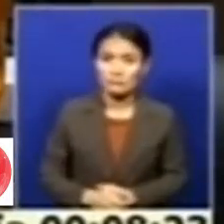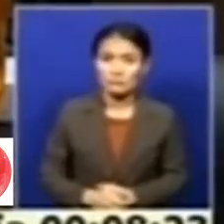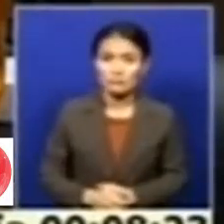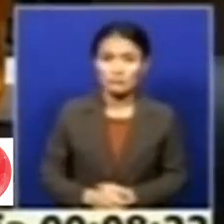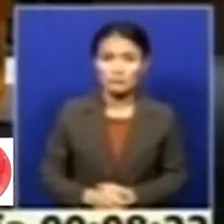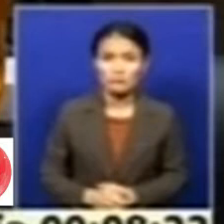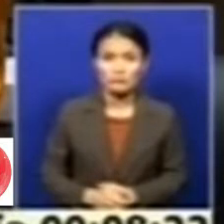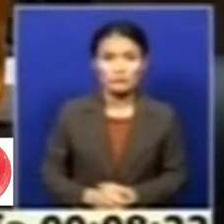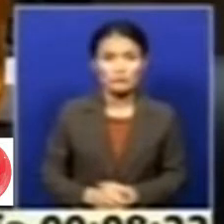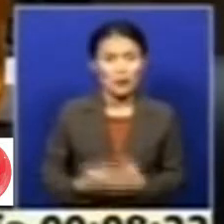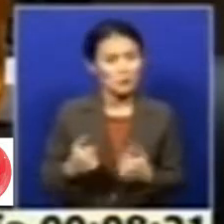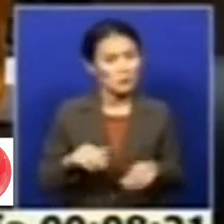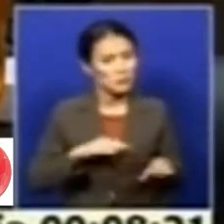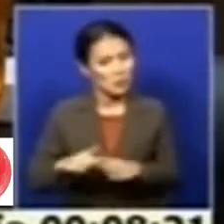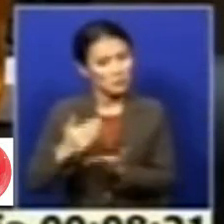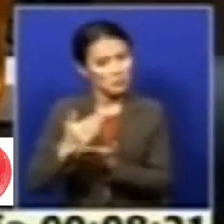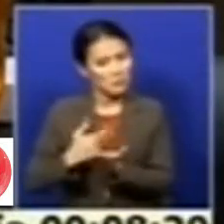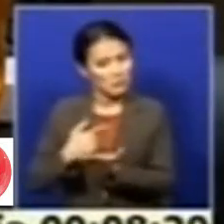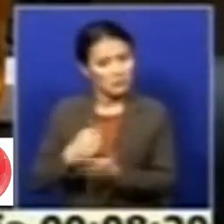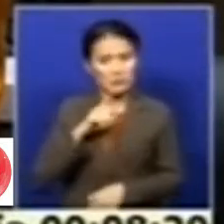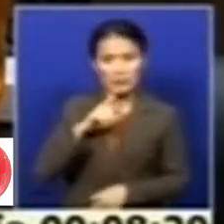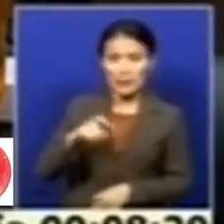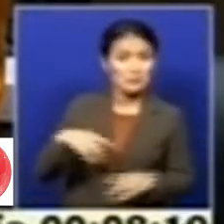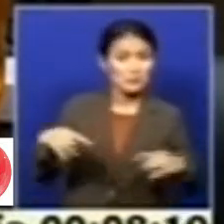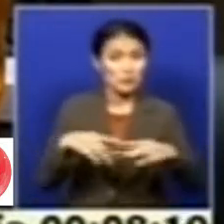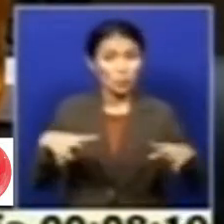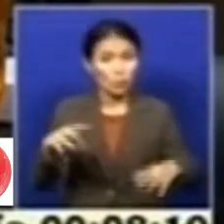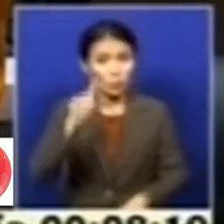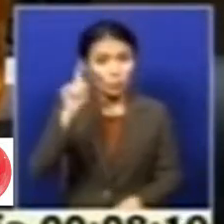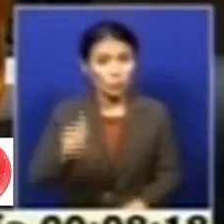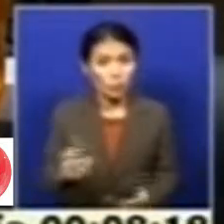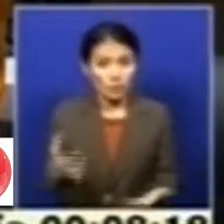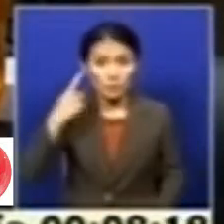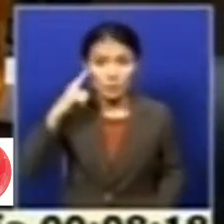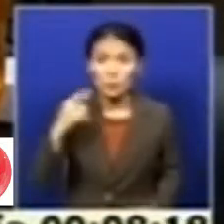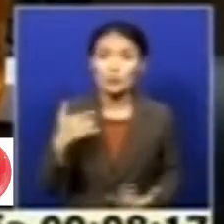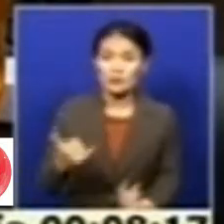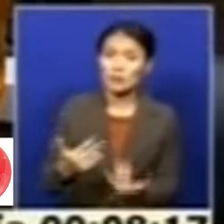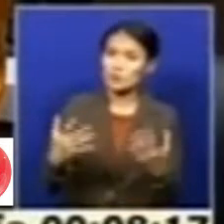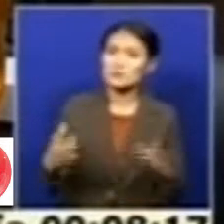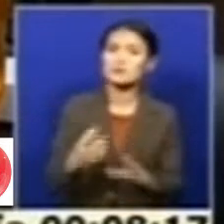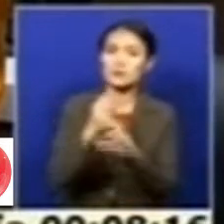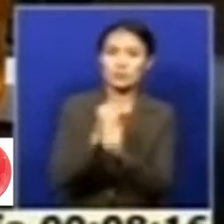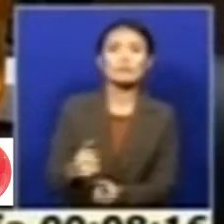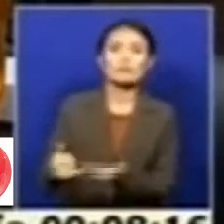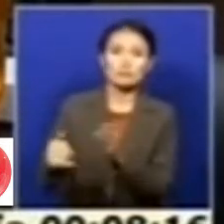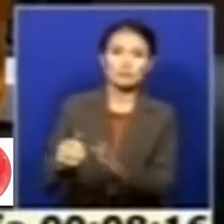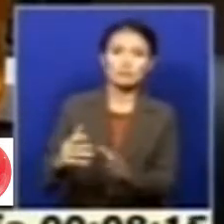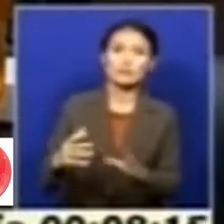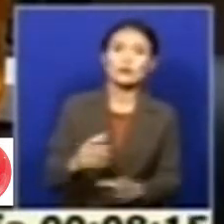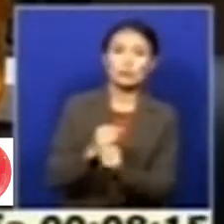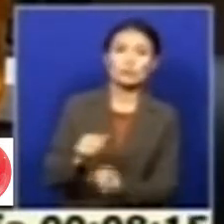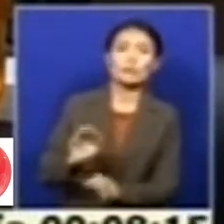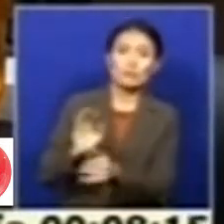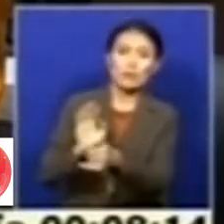มาหรือไม่กล่าวโดยสรุปง่ายๆก็คือว่าท่านไม่มีความคืบหน้าของผู้ที่สูญหาย